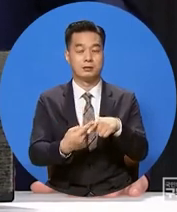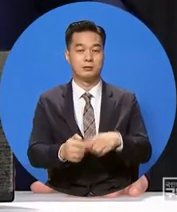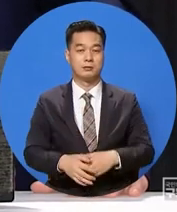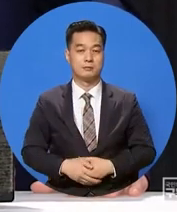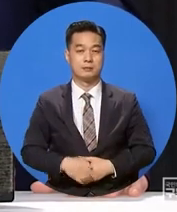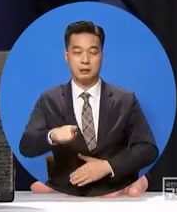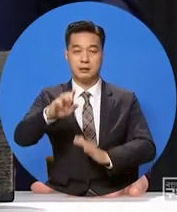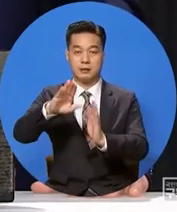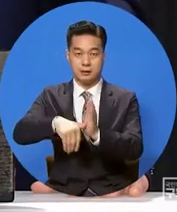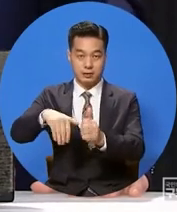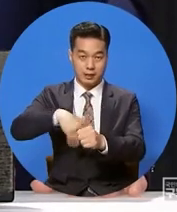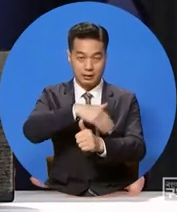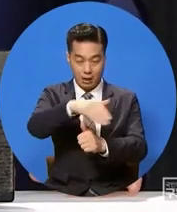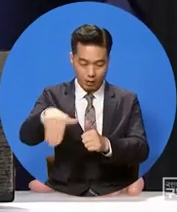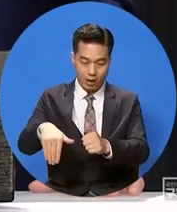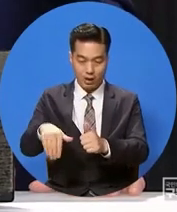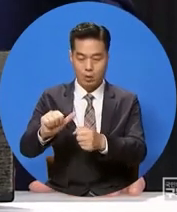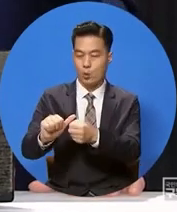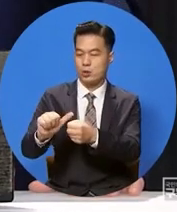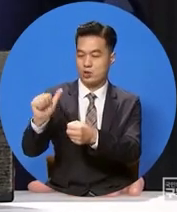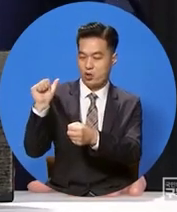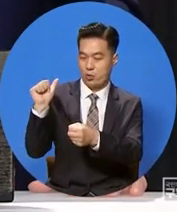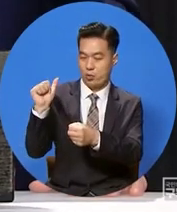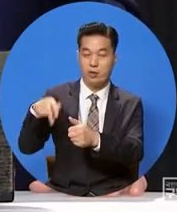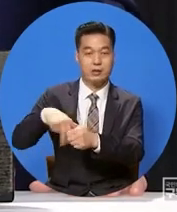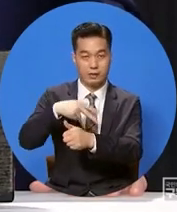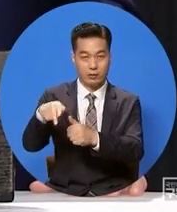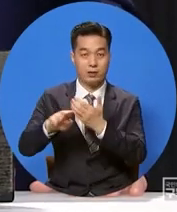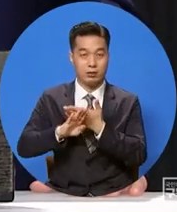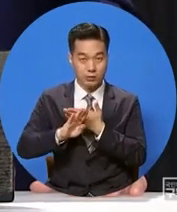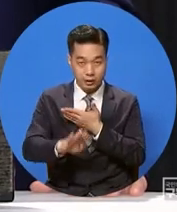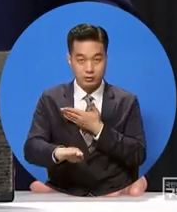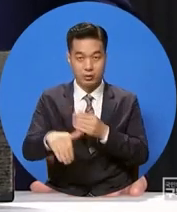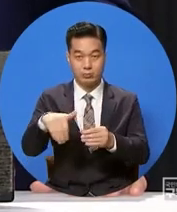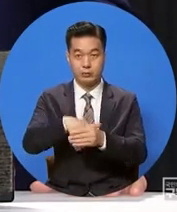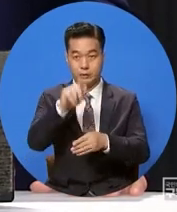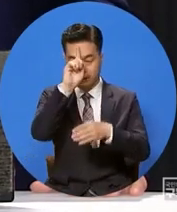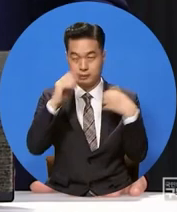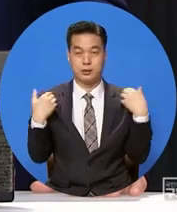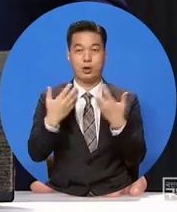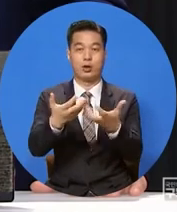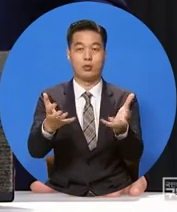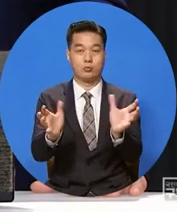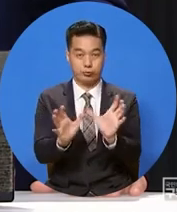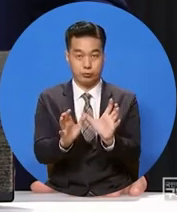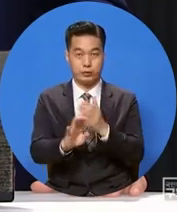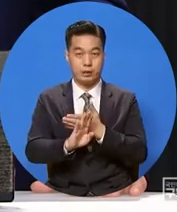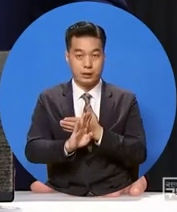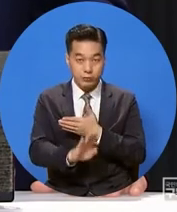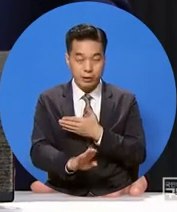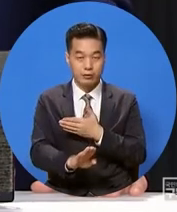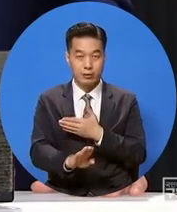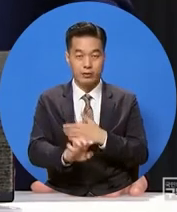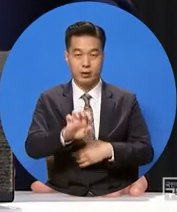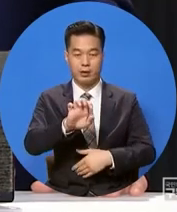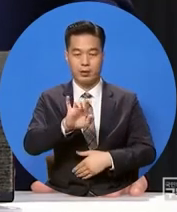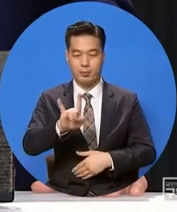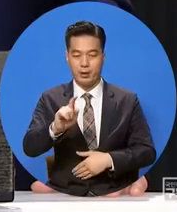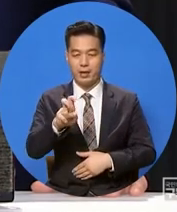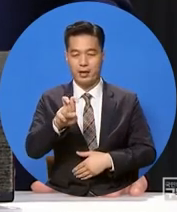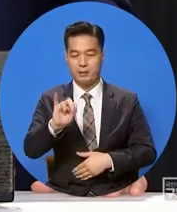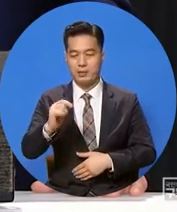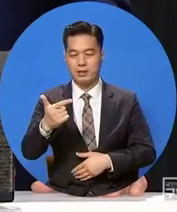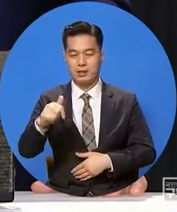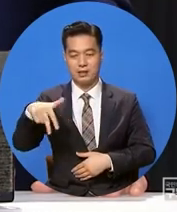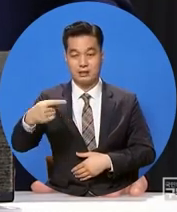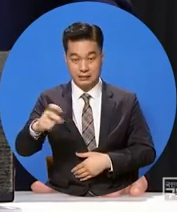그때 상황이 5년 전 상황에 그리고 난 뒤에 문재인 정부 들어와서 페미니즘을 하면서 너무